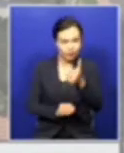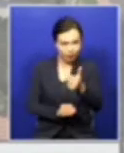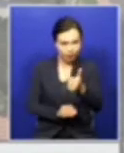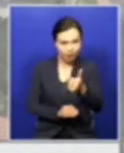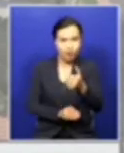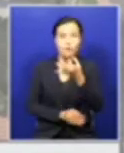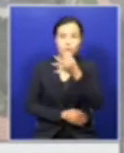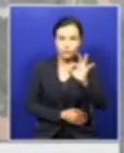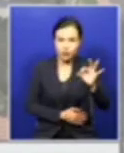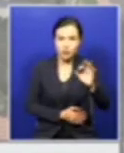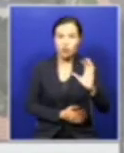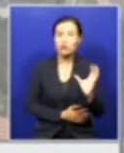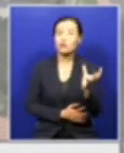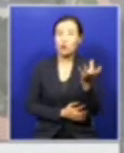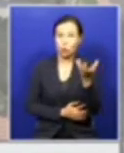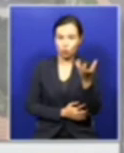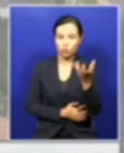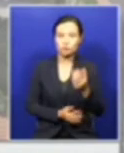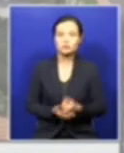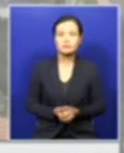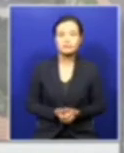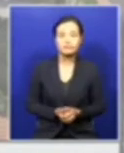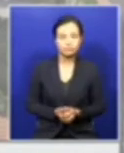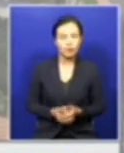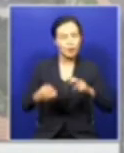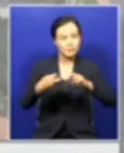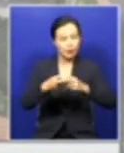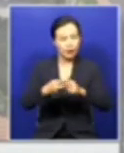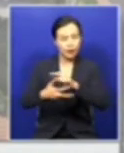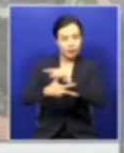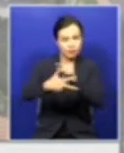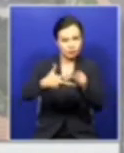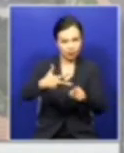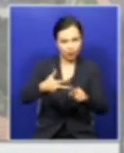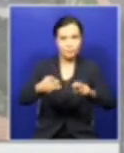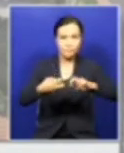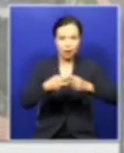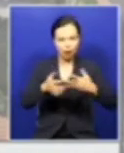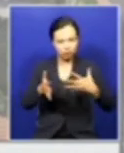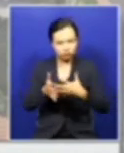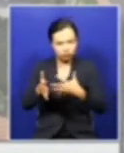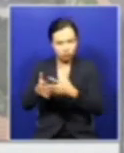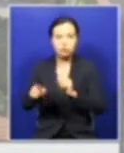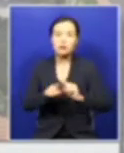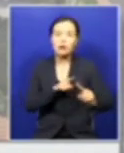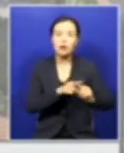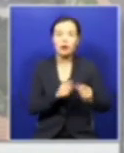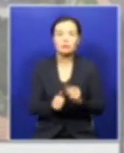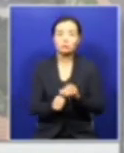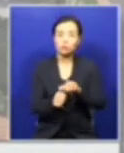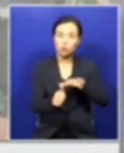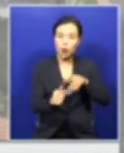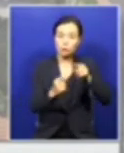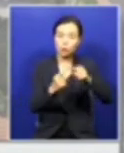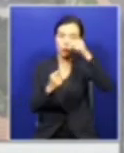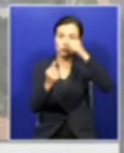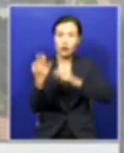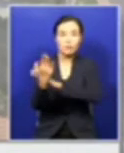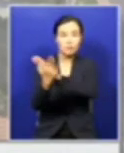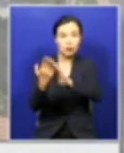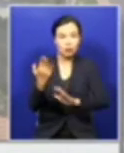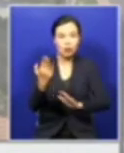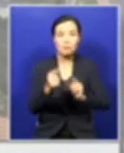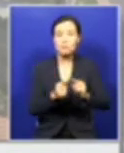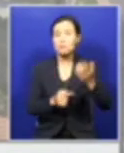ฟรีทั่วโลกค่ะทั้ง3วิกฤตที่ประเทศไทยได้ประสบมานะคะผู้นำประเทศไทยในตอนนั้น